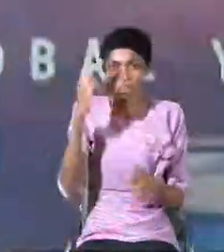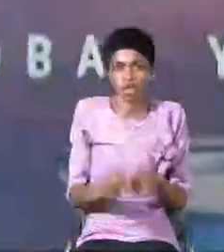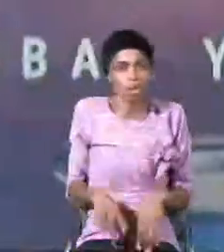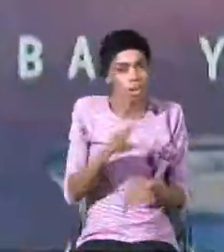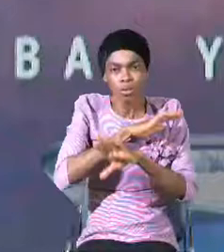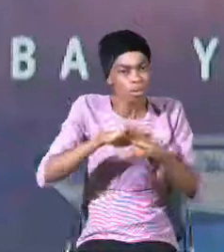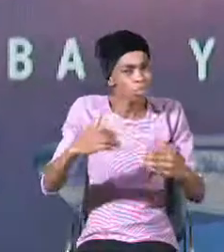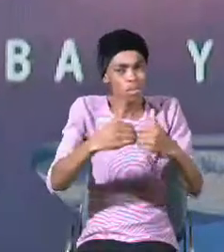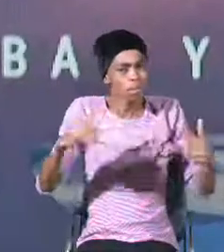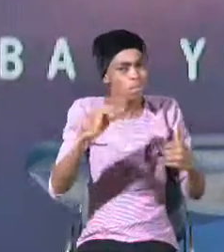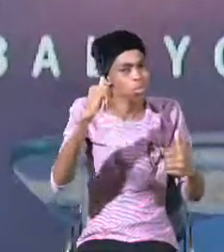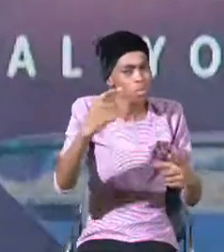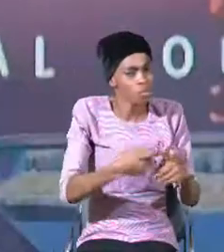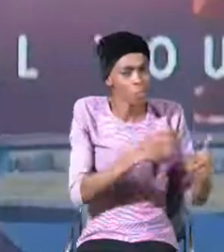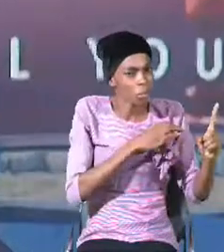Ne te sépare pas.